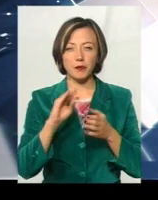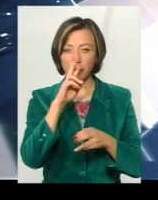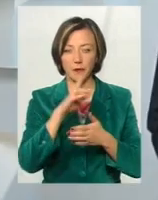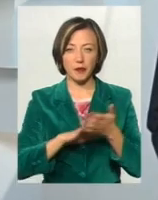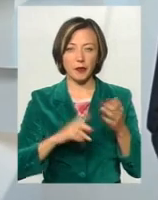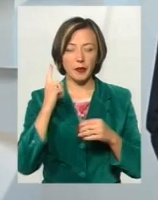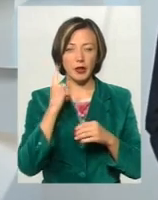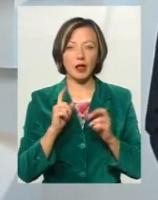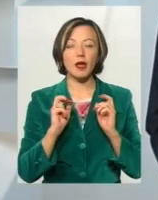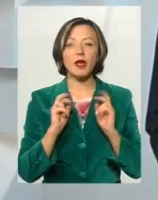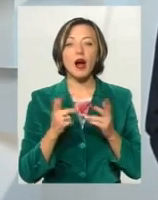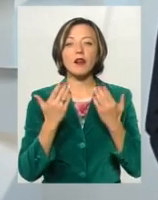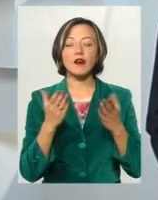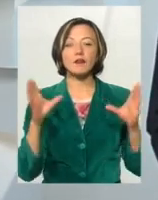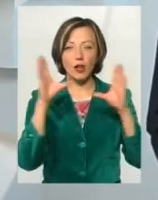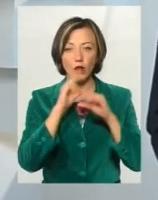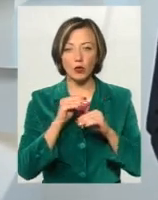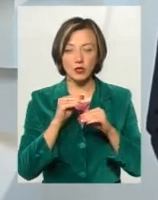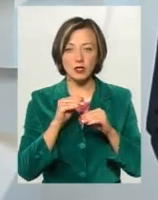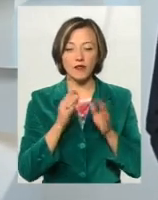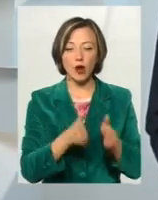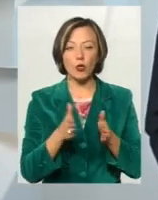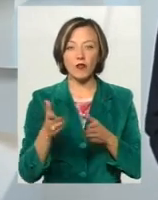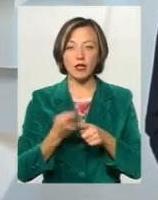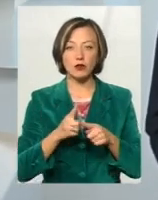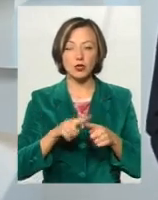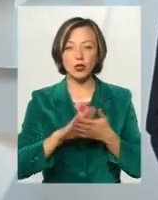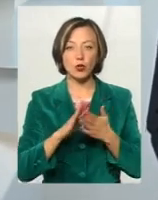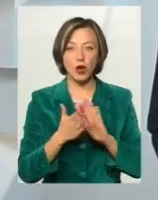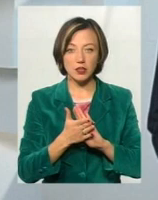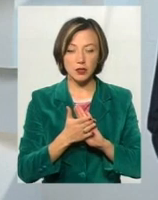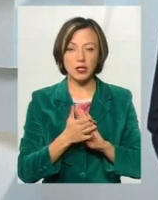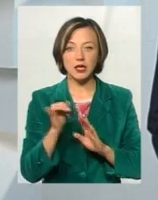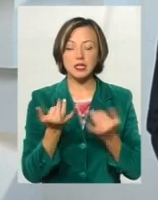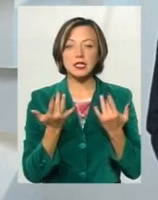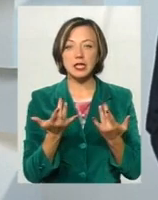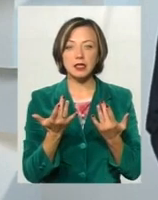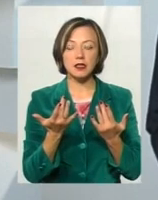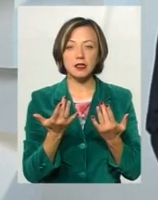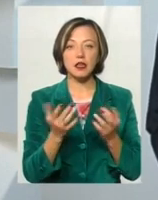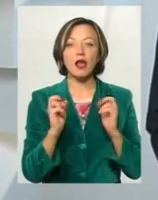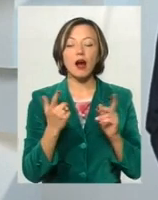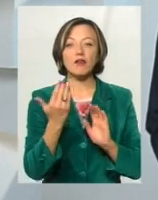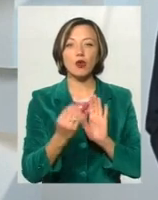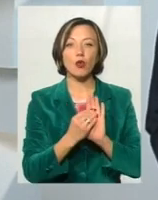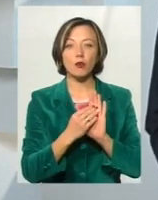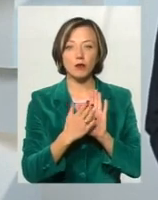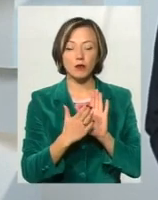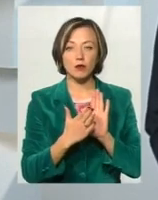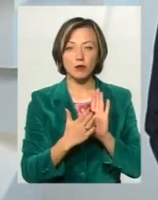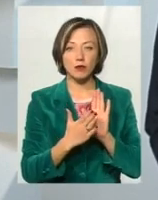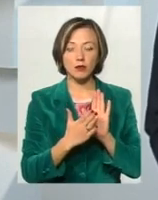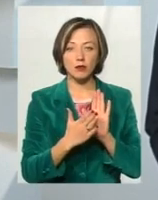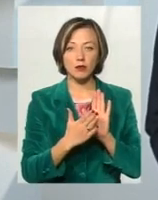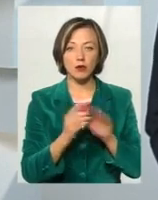перепрошую. Я питаю, як вам вдалося врегулювати цю ситуацію і скільки з якого терміну,